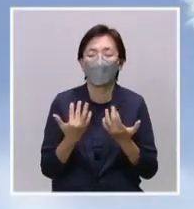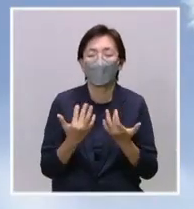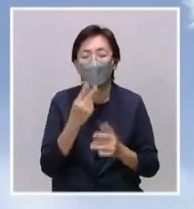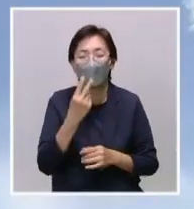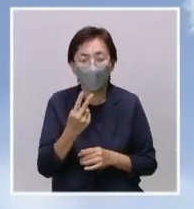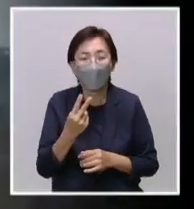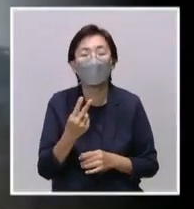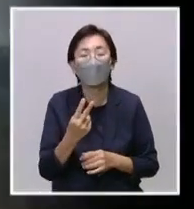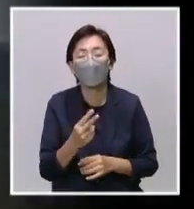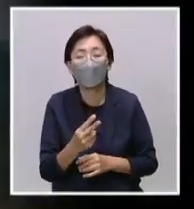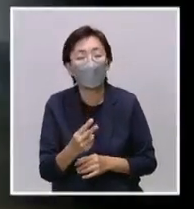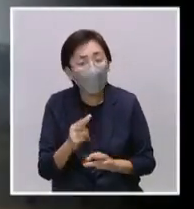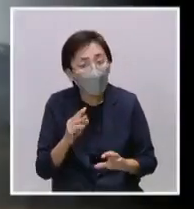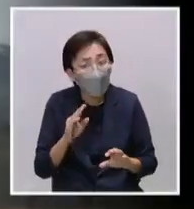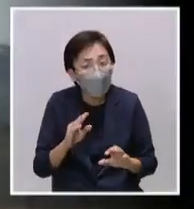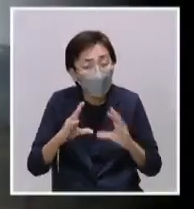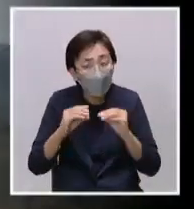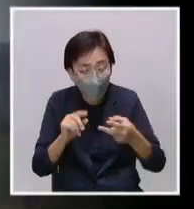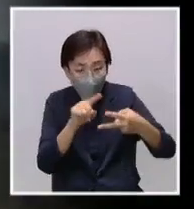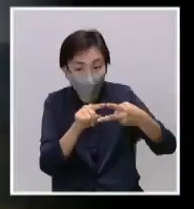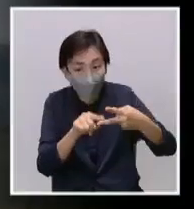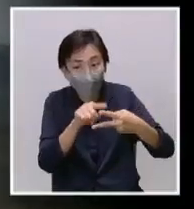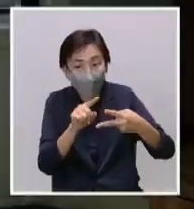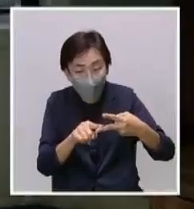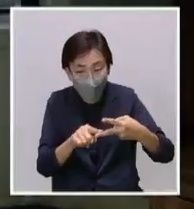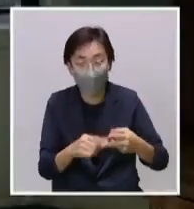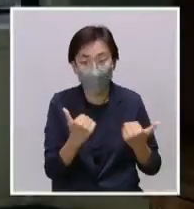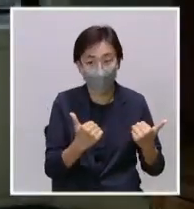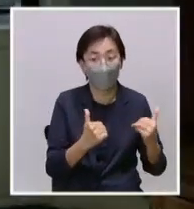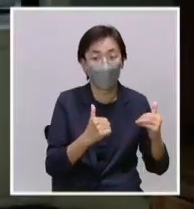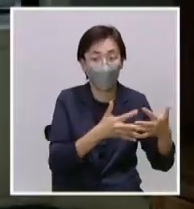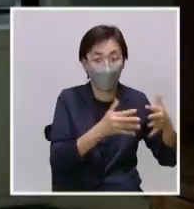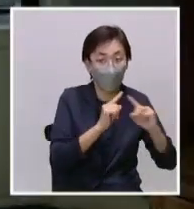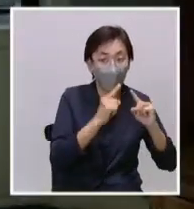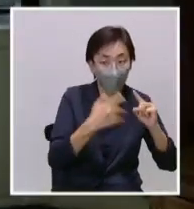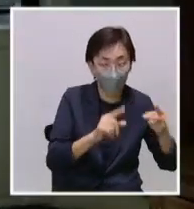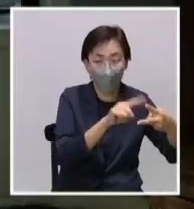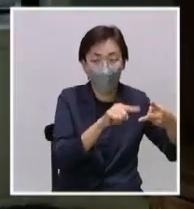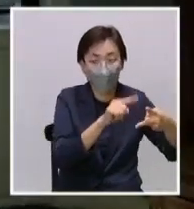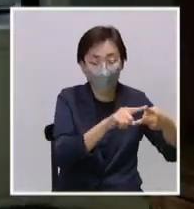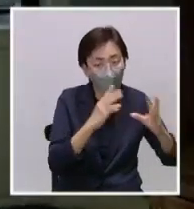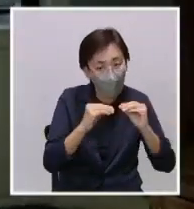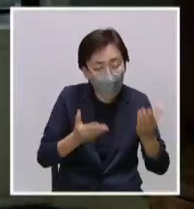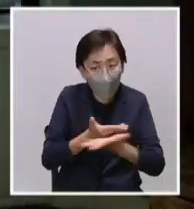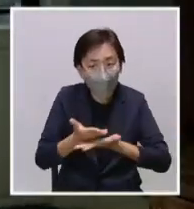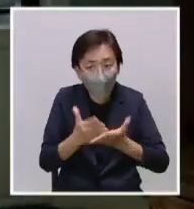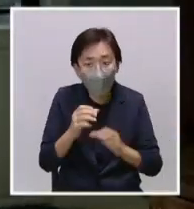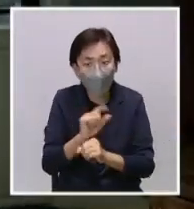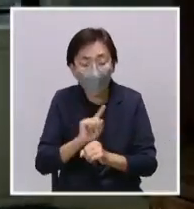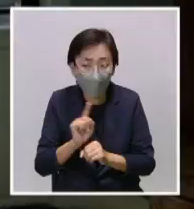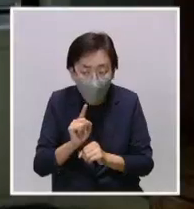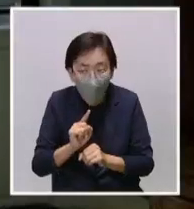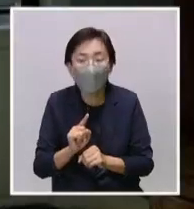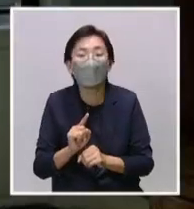ตาดูให้ดีนะคะว่ายังเหลืออีก 2องค์ประชุมเขาว่าหลังจากนี้แล้วจะมีความคืบหน้าในการจะจามมากน้อยแค่ไหนเพราะว่า